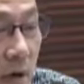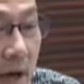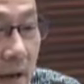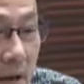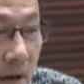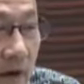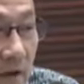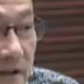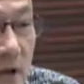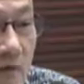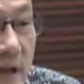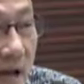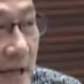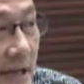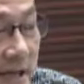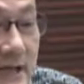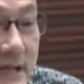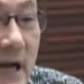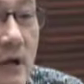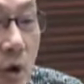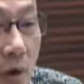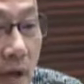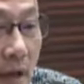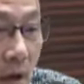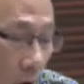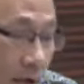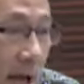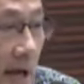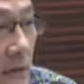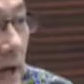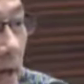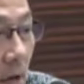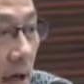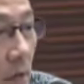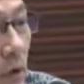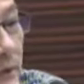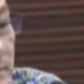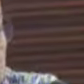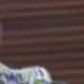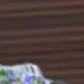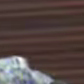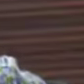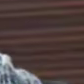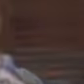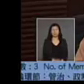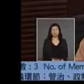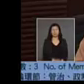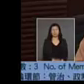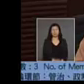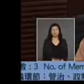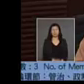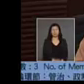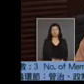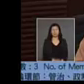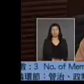會成功嘅。咁為咗費事浪費大家情人節嘅時間喺度討論咧，我按39提呢一個嘅休會。 即係